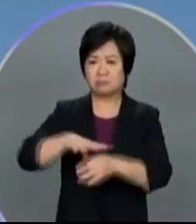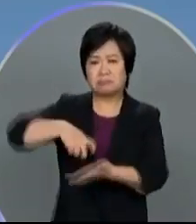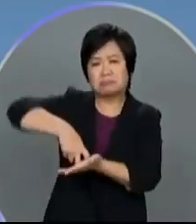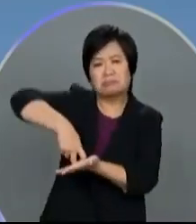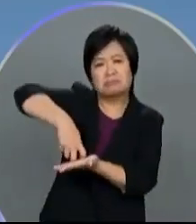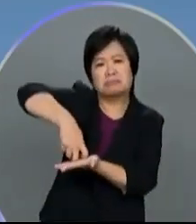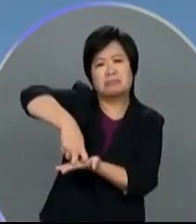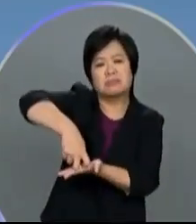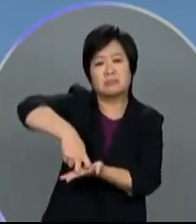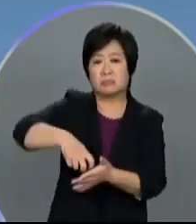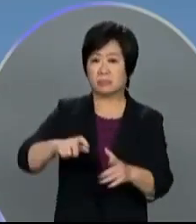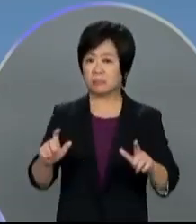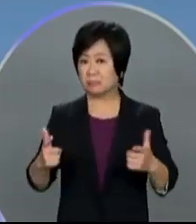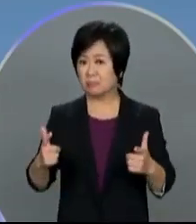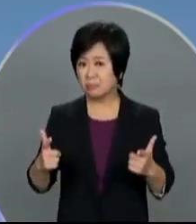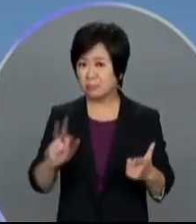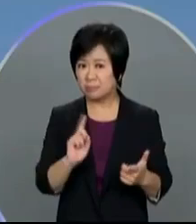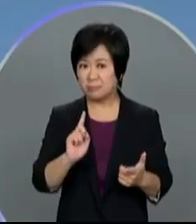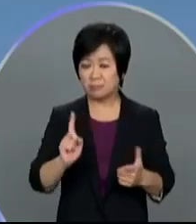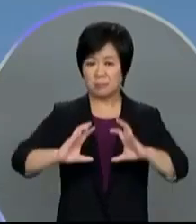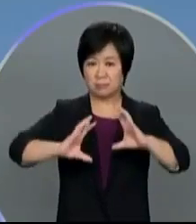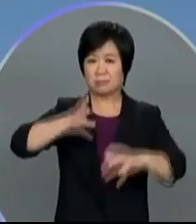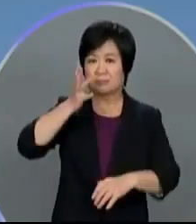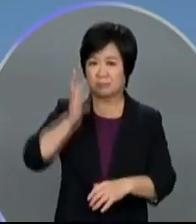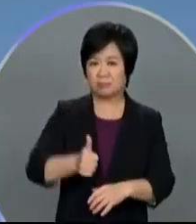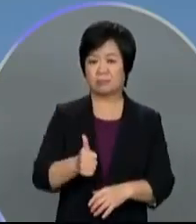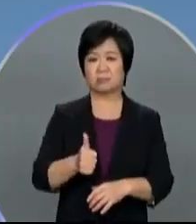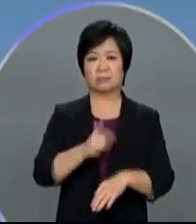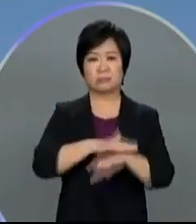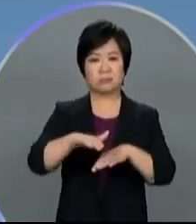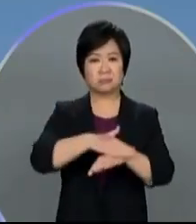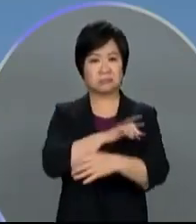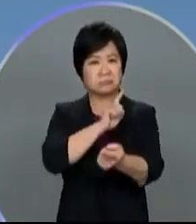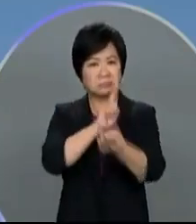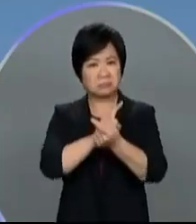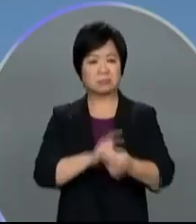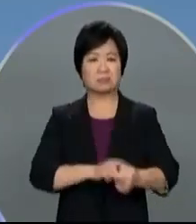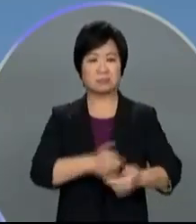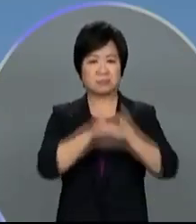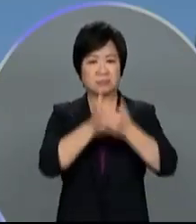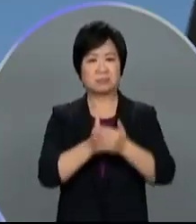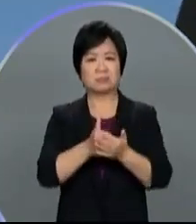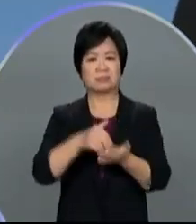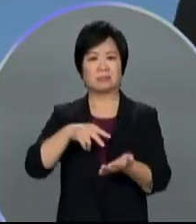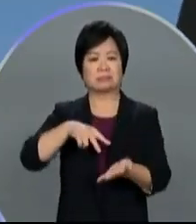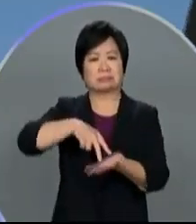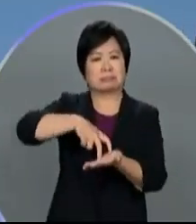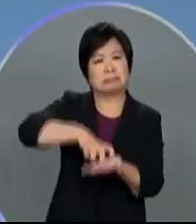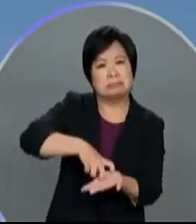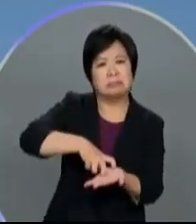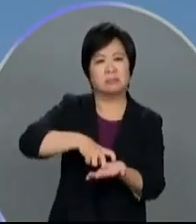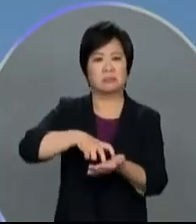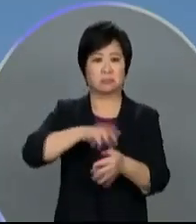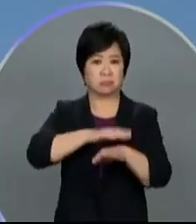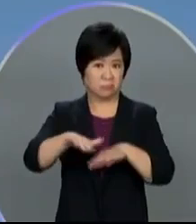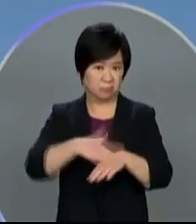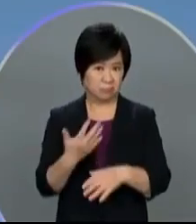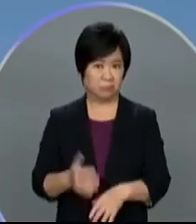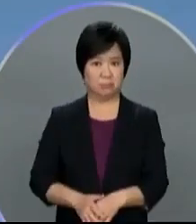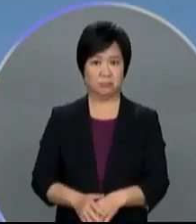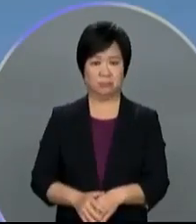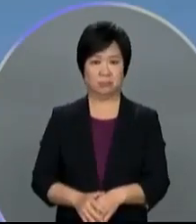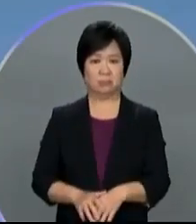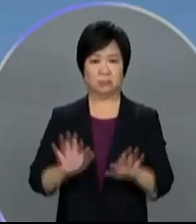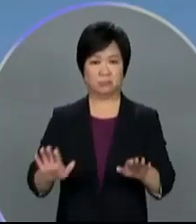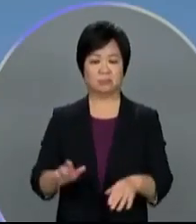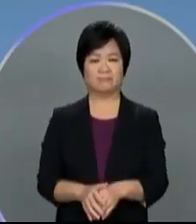路，人民关心的是总统会不会遇到中国膝盖就挺不住。这次的选举过